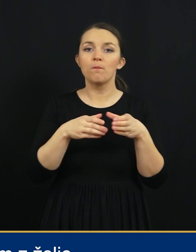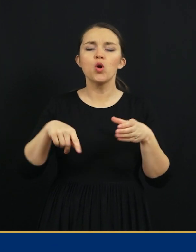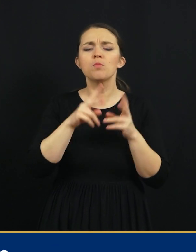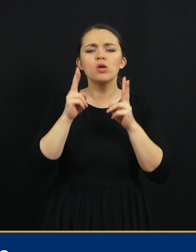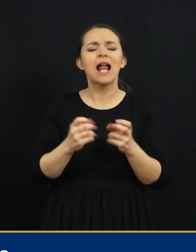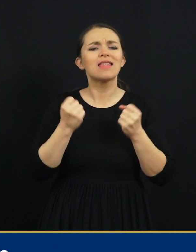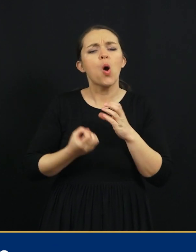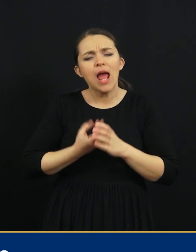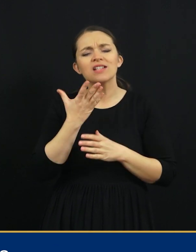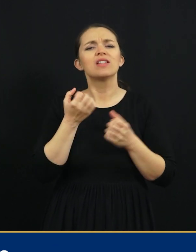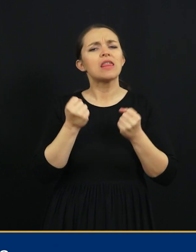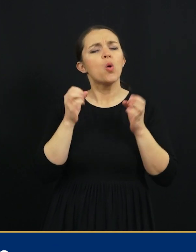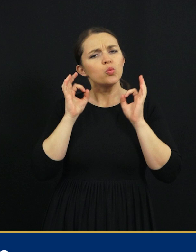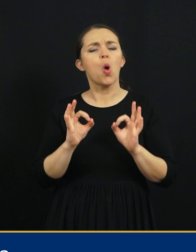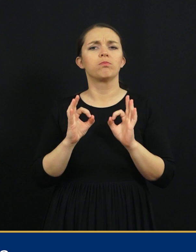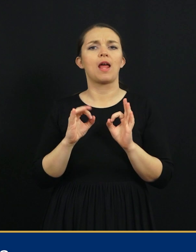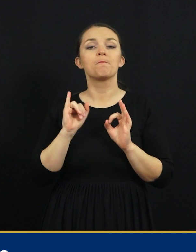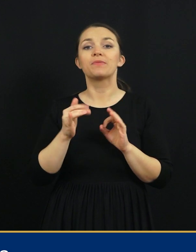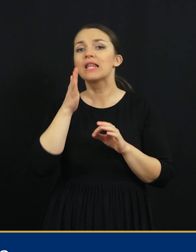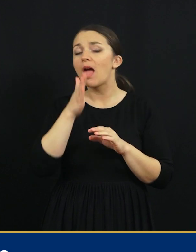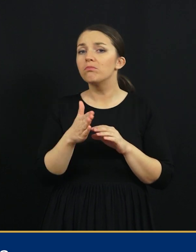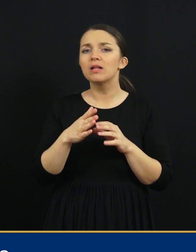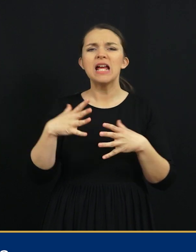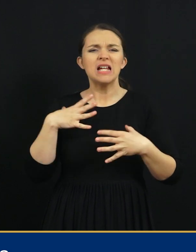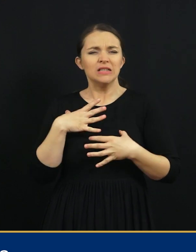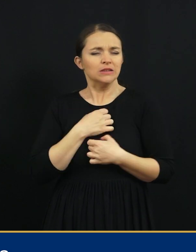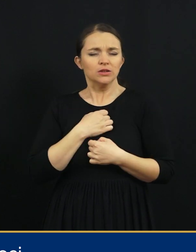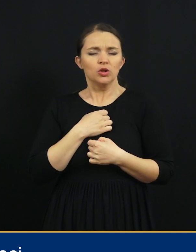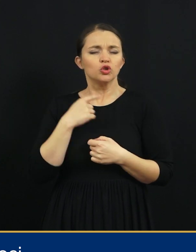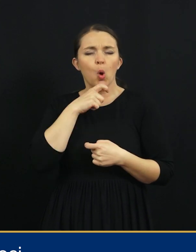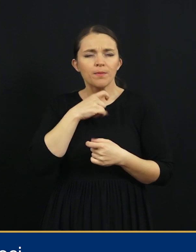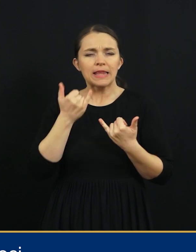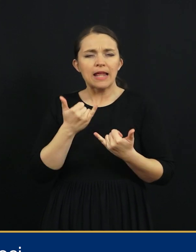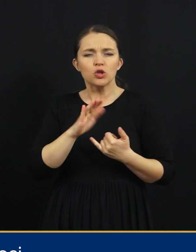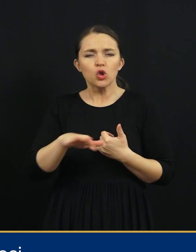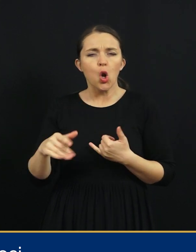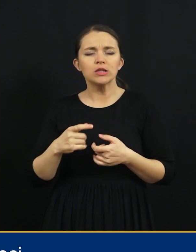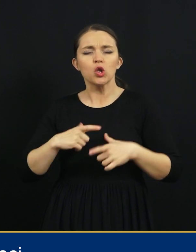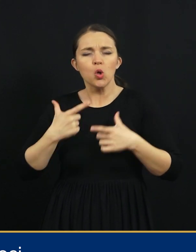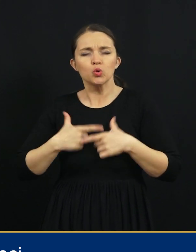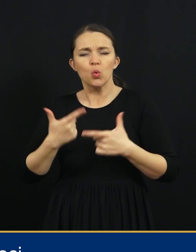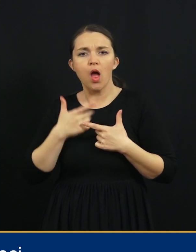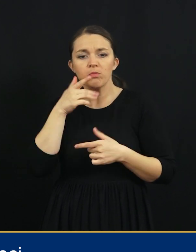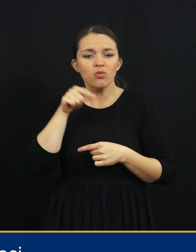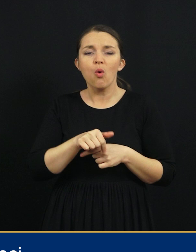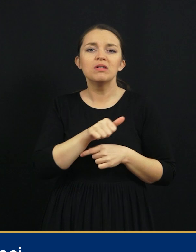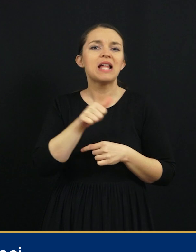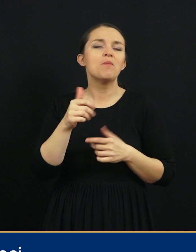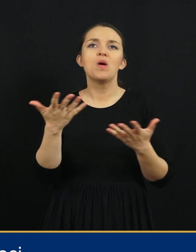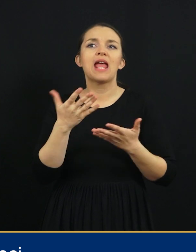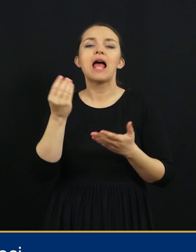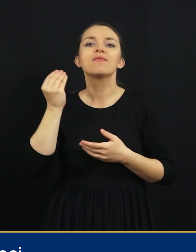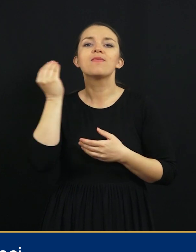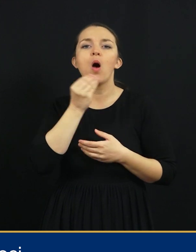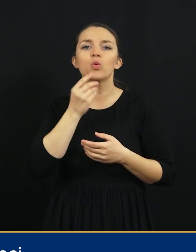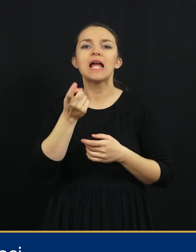postala tako razvita in plemenita, da bi bile pretresljive zgodbe, ki jih danes doživljajo otroci, res zgolj nek